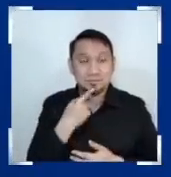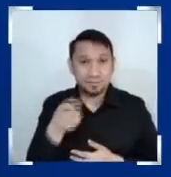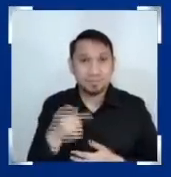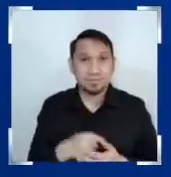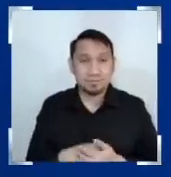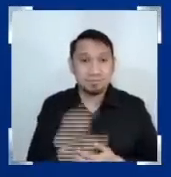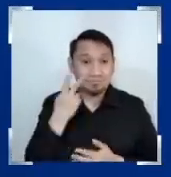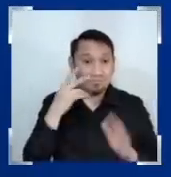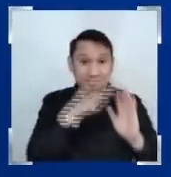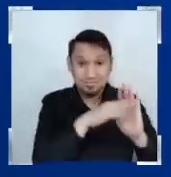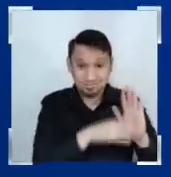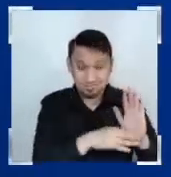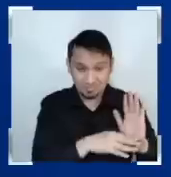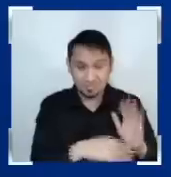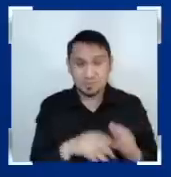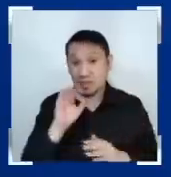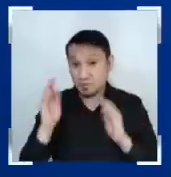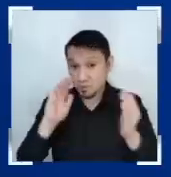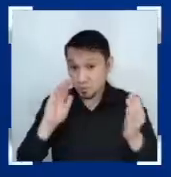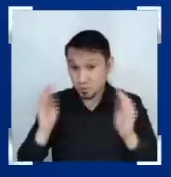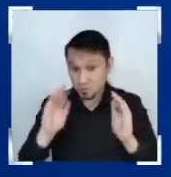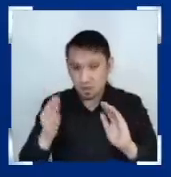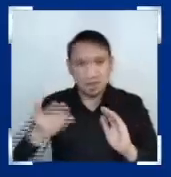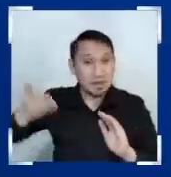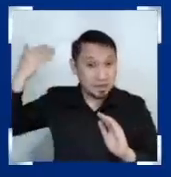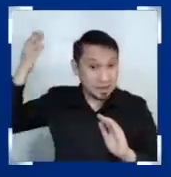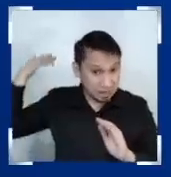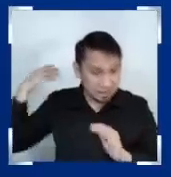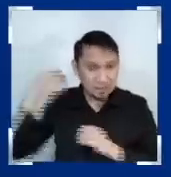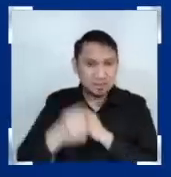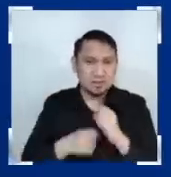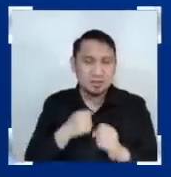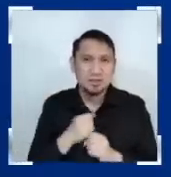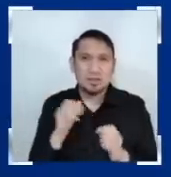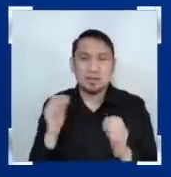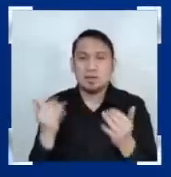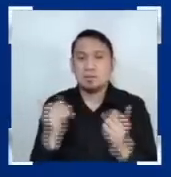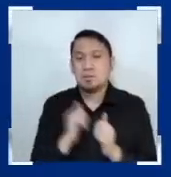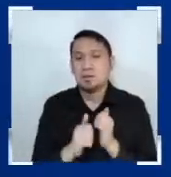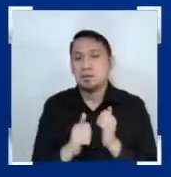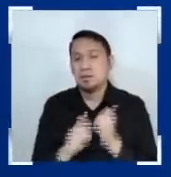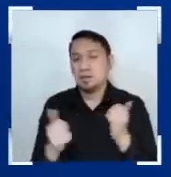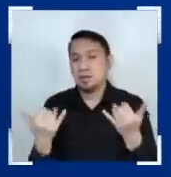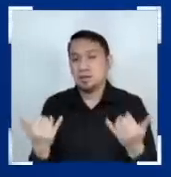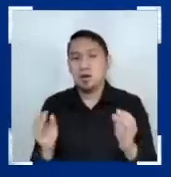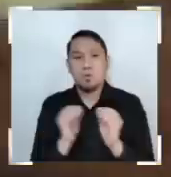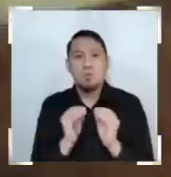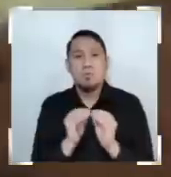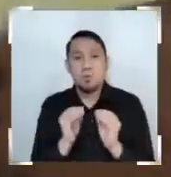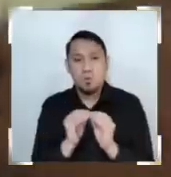III, kung ikukumpara sa mga nagdaang mga taon, lumagpas na ang bilang ng mga kaso ngayong taon sa 5-year